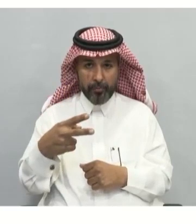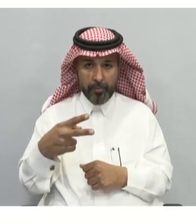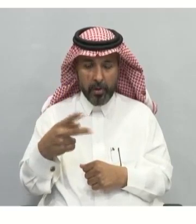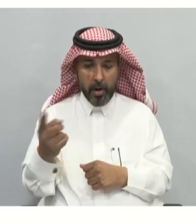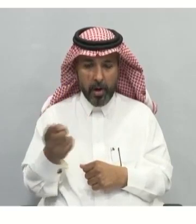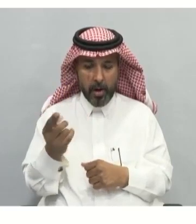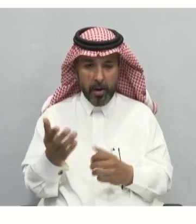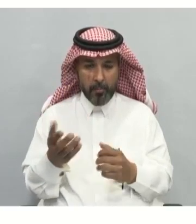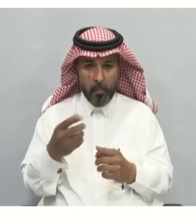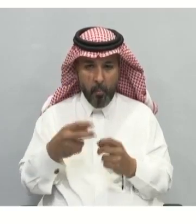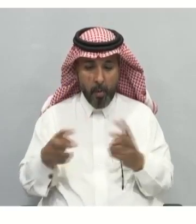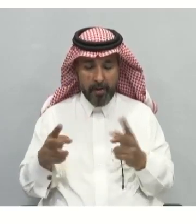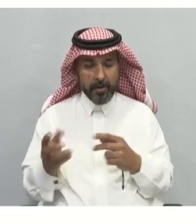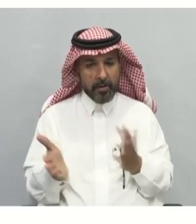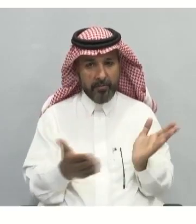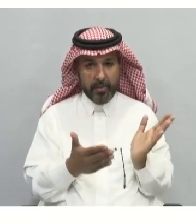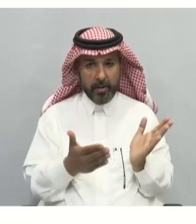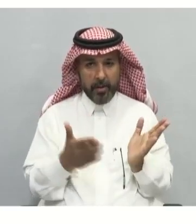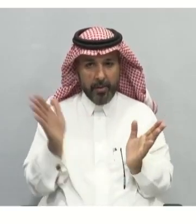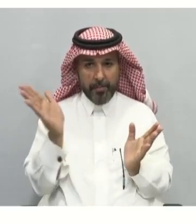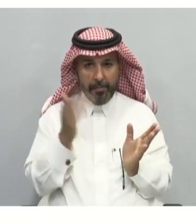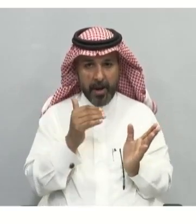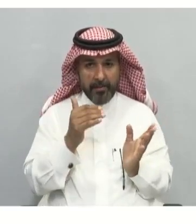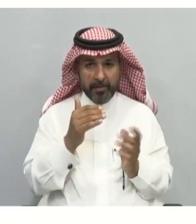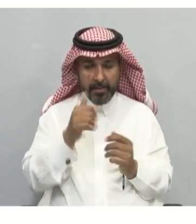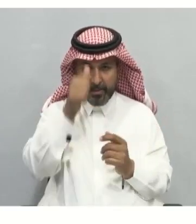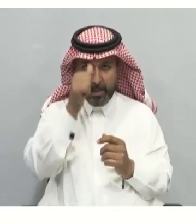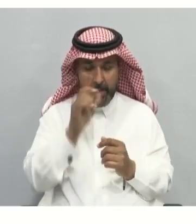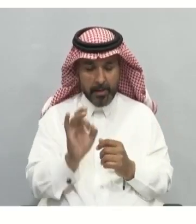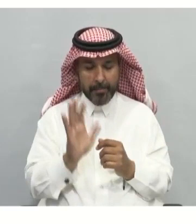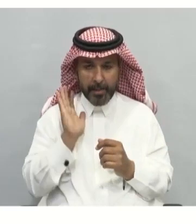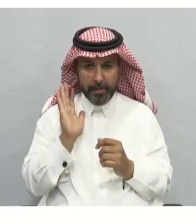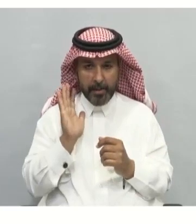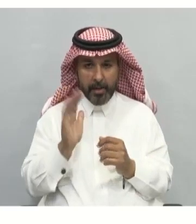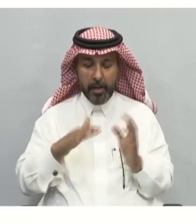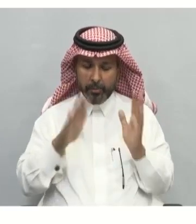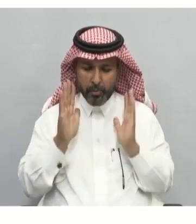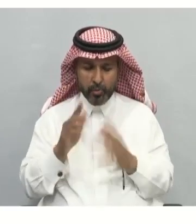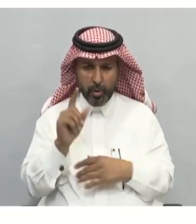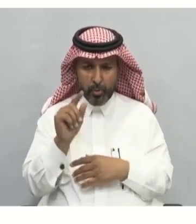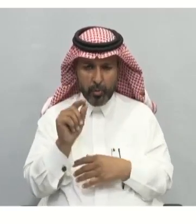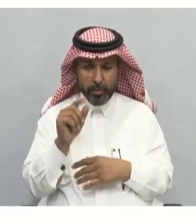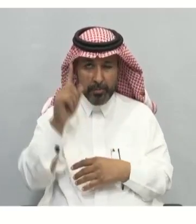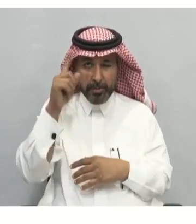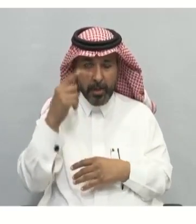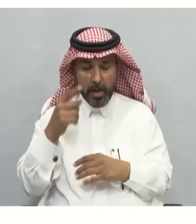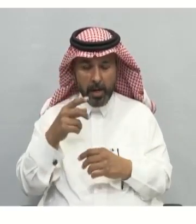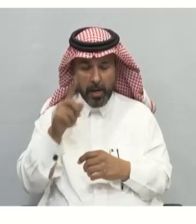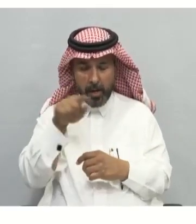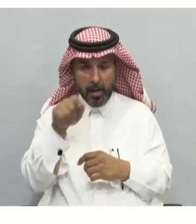وقاربوا واغدوا وروحوا وشيء من الدلجه والقصد القصد تبلغ رواه